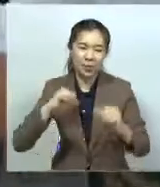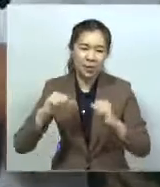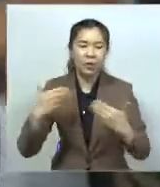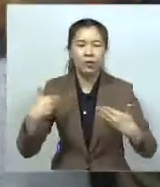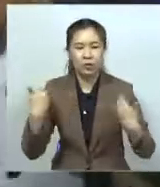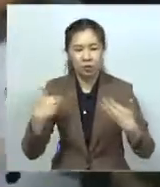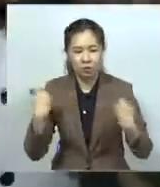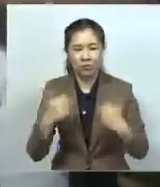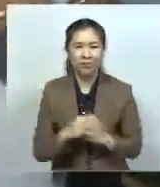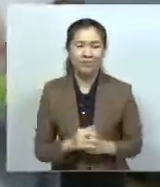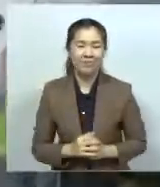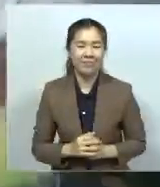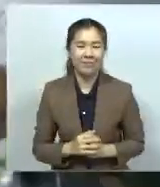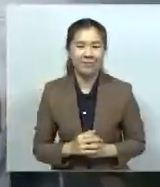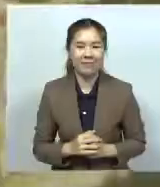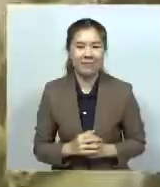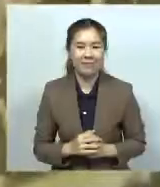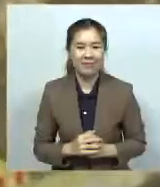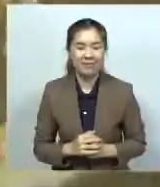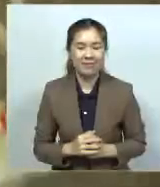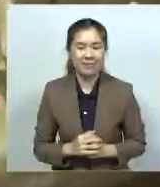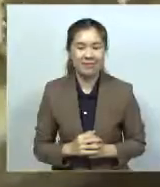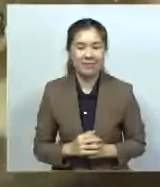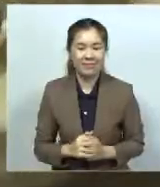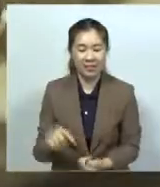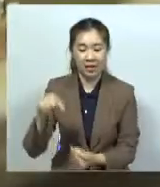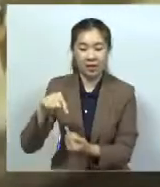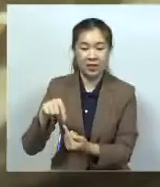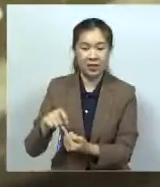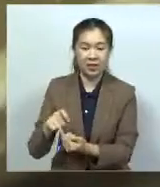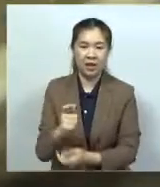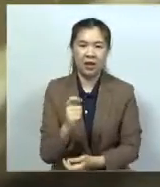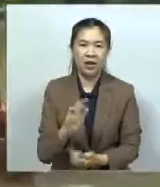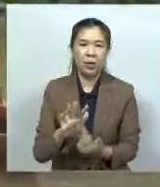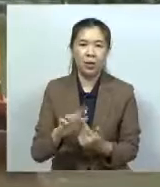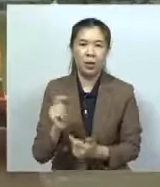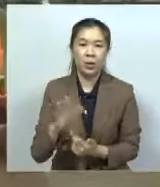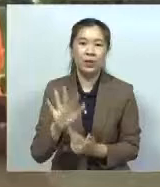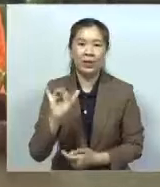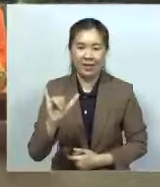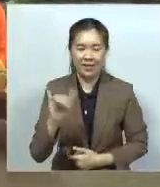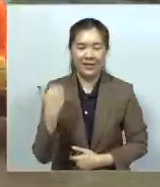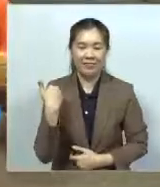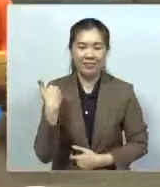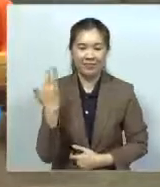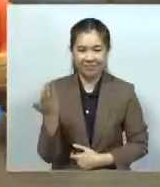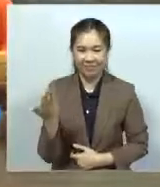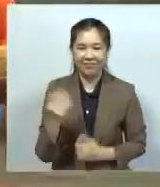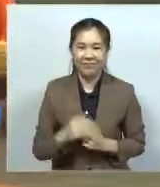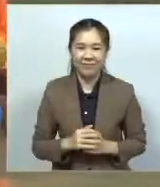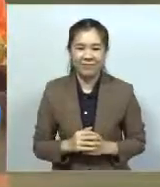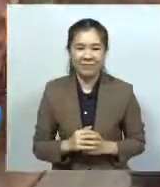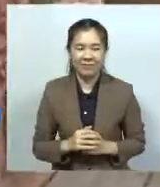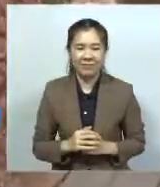นุกสนานเรียกว่าไปงานนี้ไม่ผิดหวังแน่นอน อีกหนึ่งจุดนะคะที่อุทัยธานีค่ะนี่ค่ะจังหวัดอุทัยธ